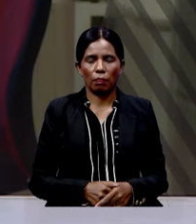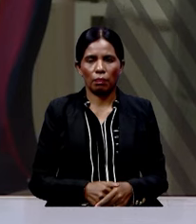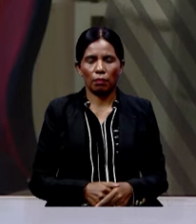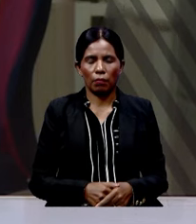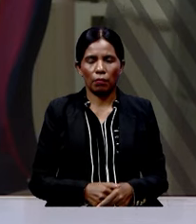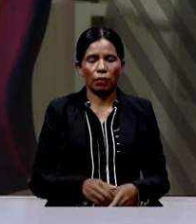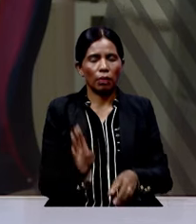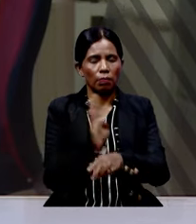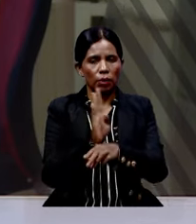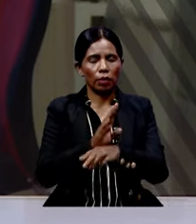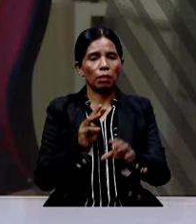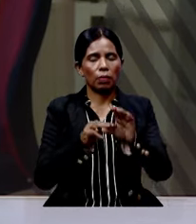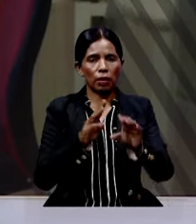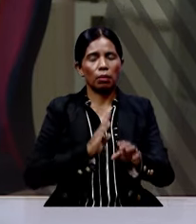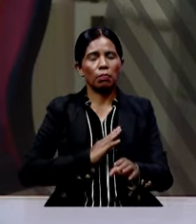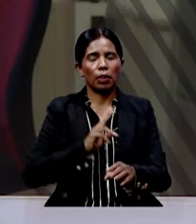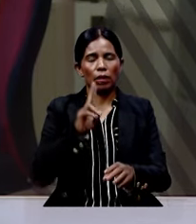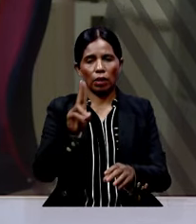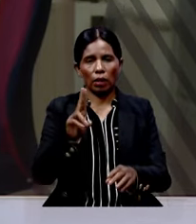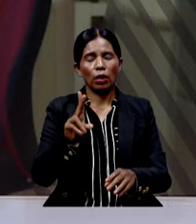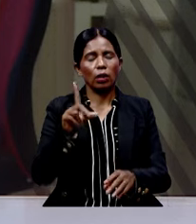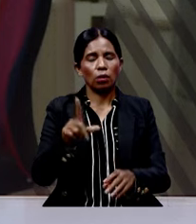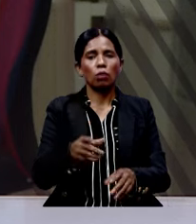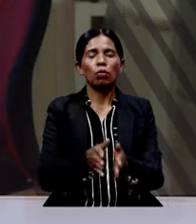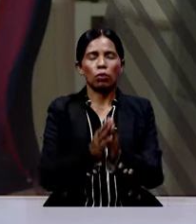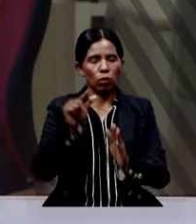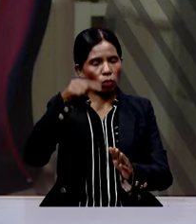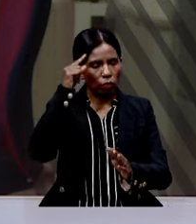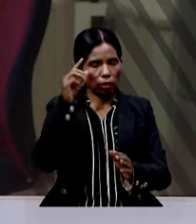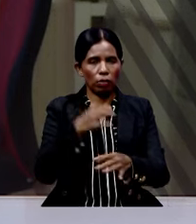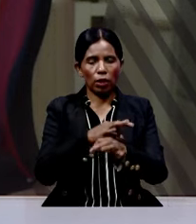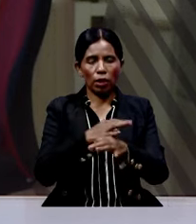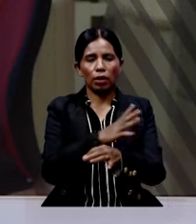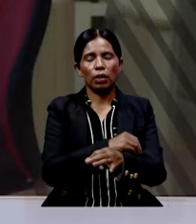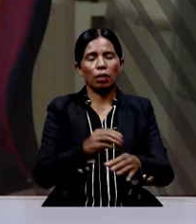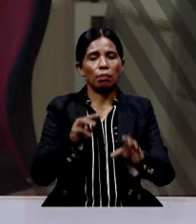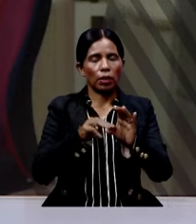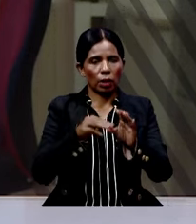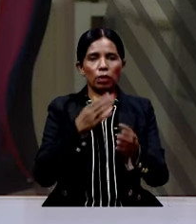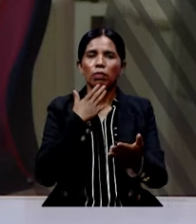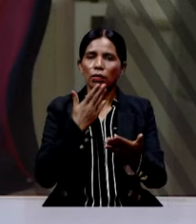Negosiante Mercado Manglewana husu Guvarno atau Organiza Mercado Refere hodiak.